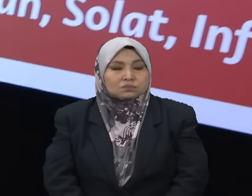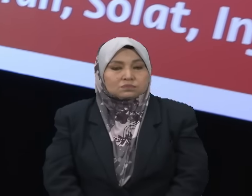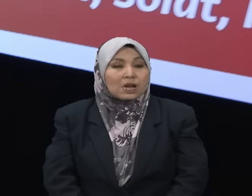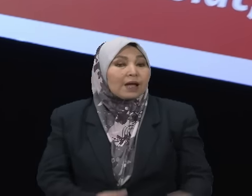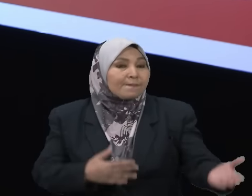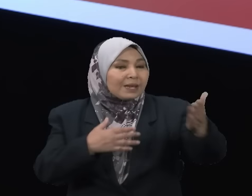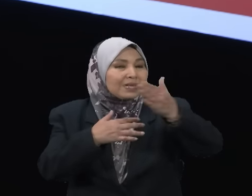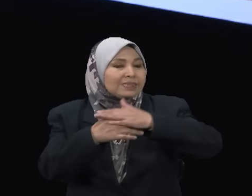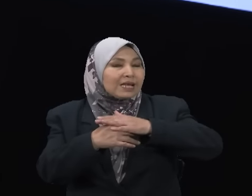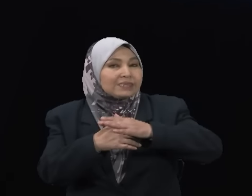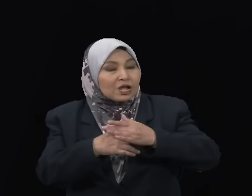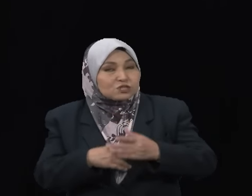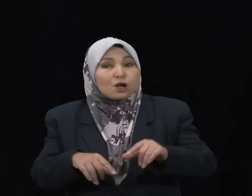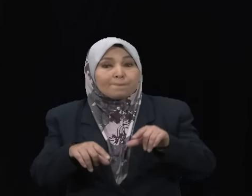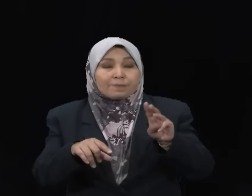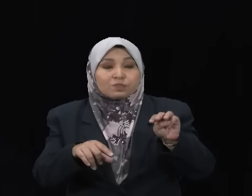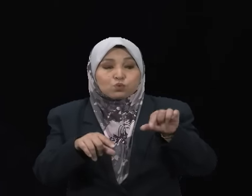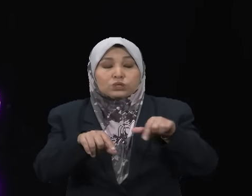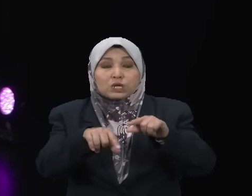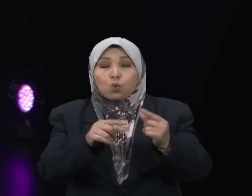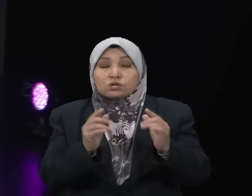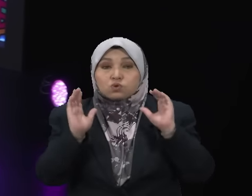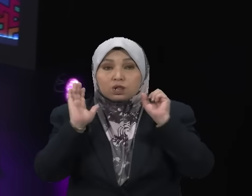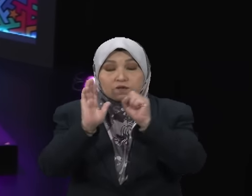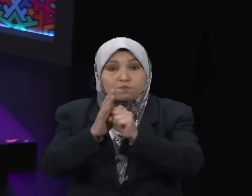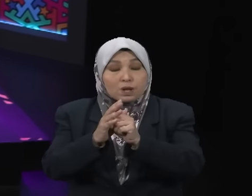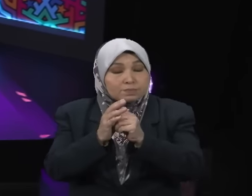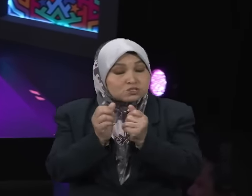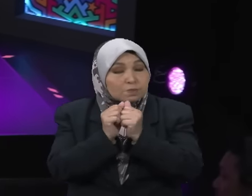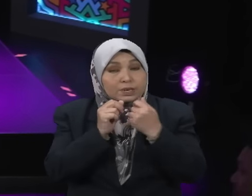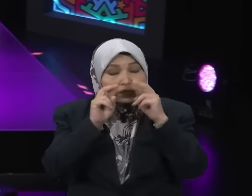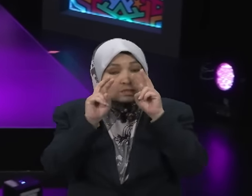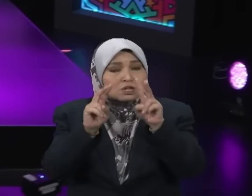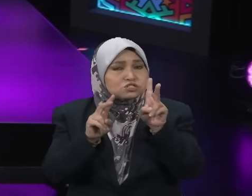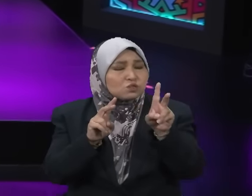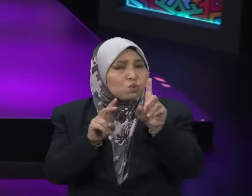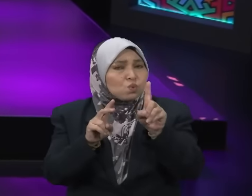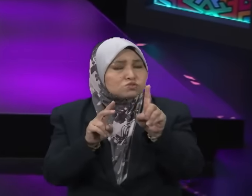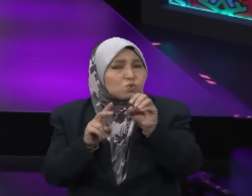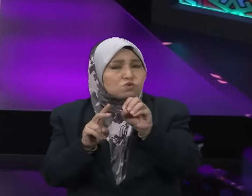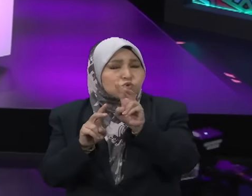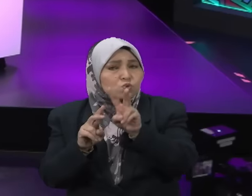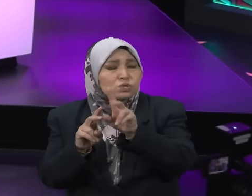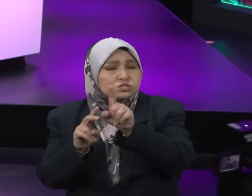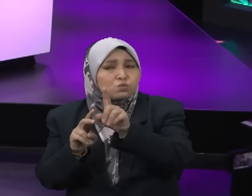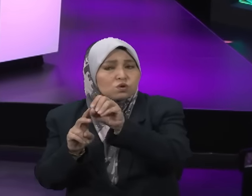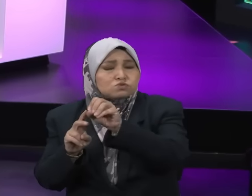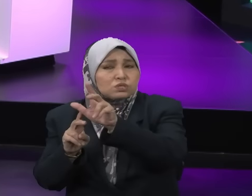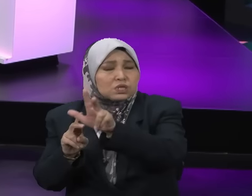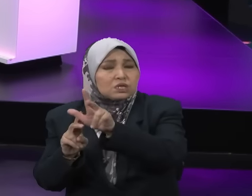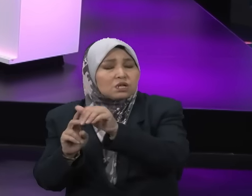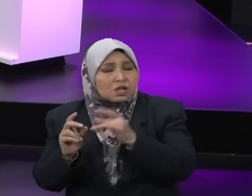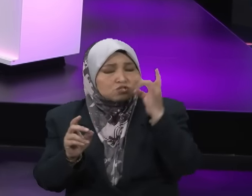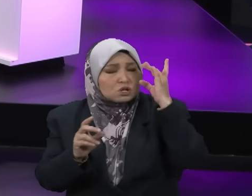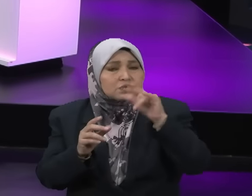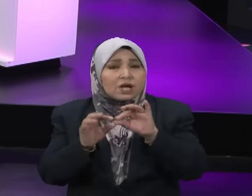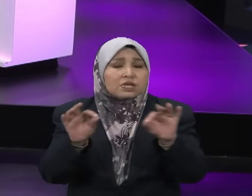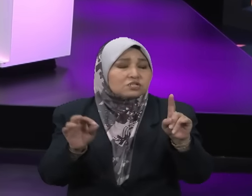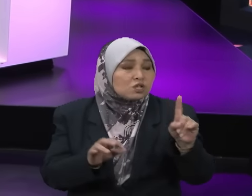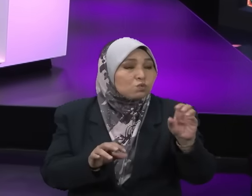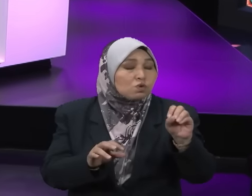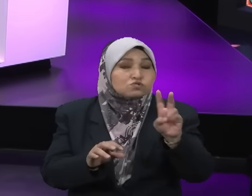Kembali kita dalam My Quran Time, Quran Solat Infaq. Sama-sama kita melihat kepada ayat 102, 103 dan insyaAllah kita akan membaca ayat